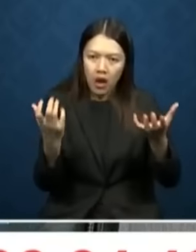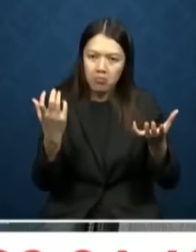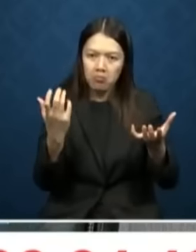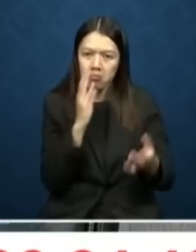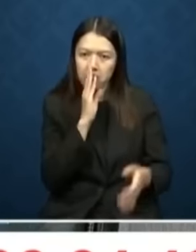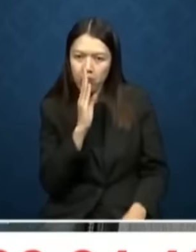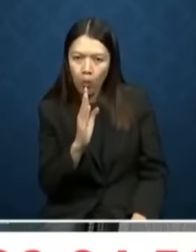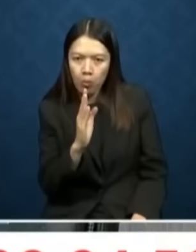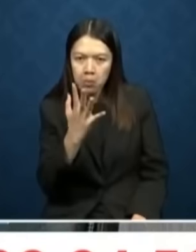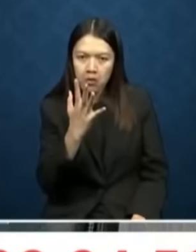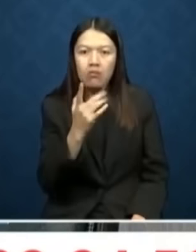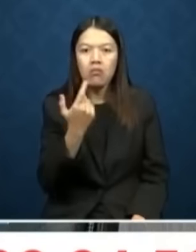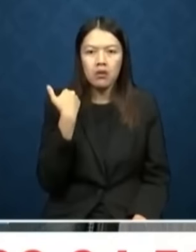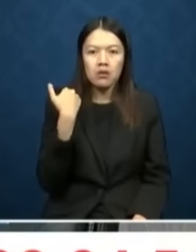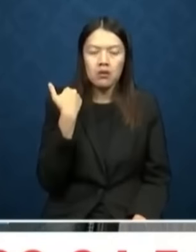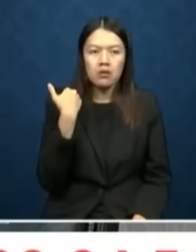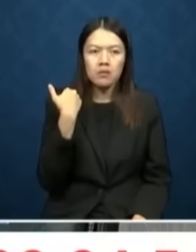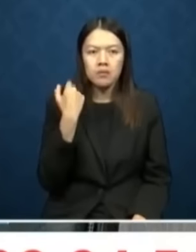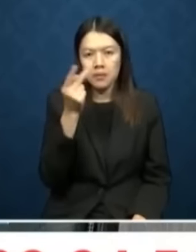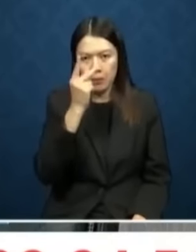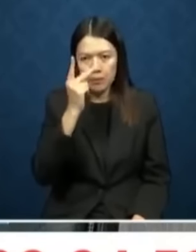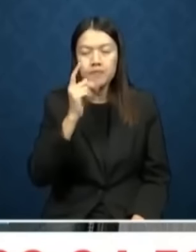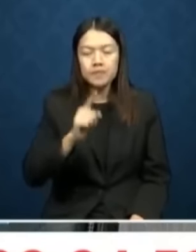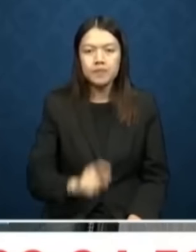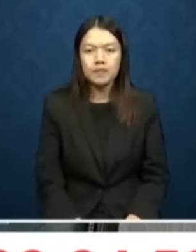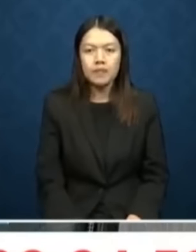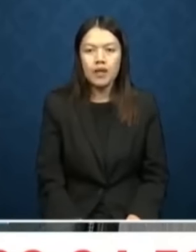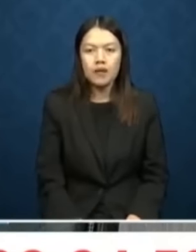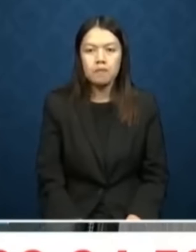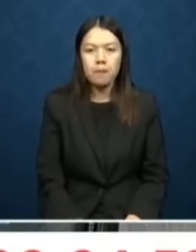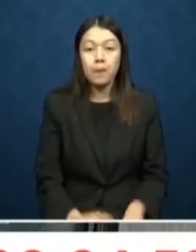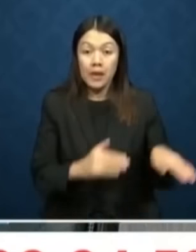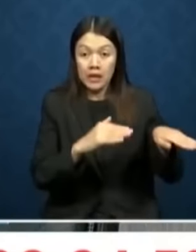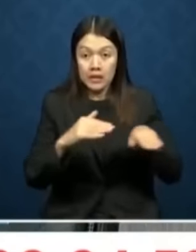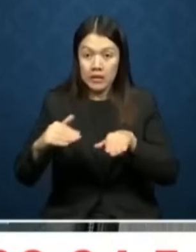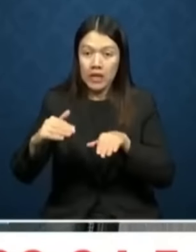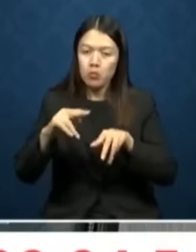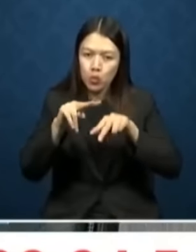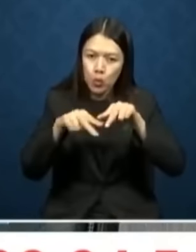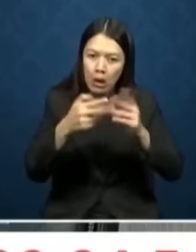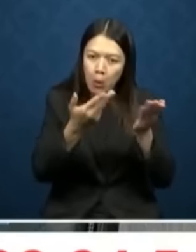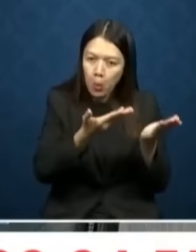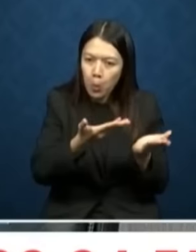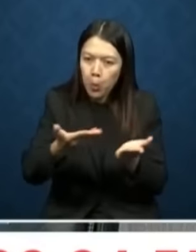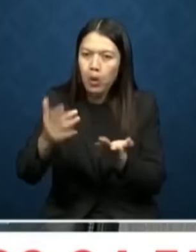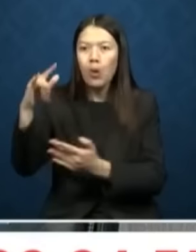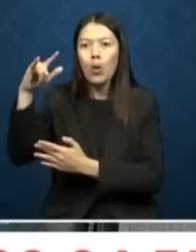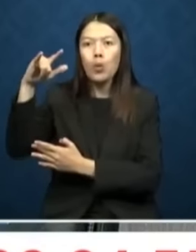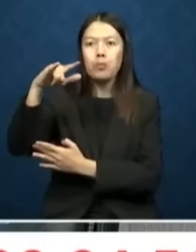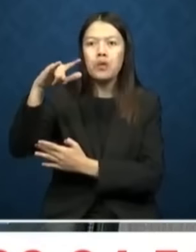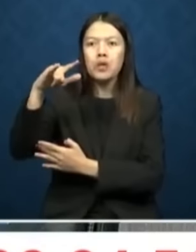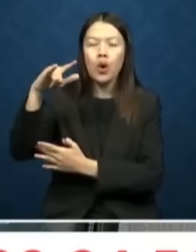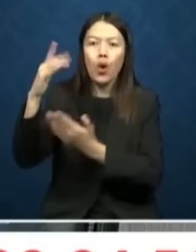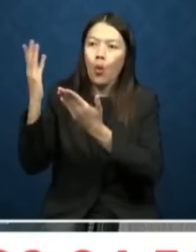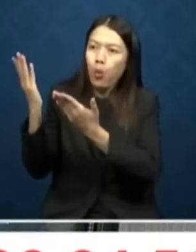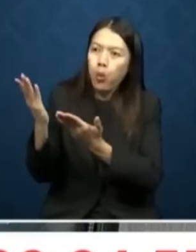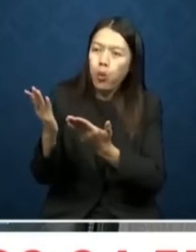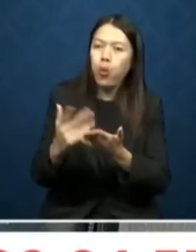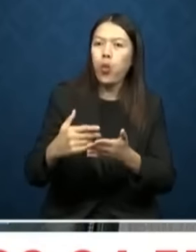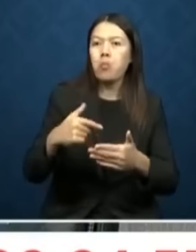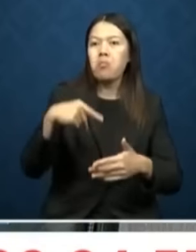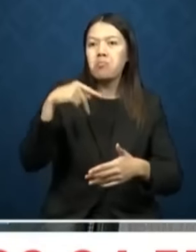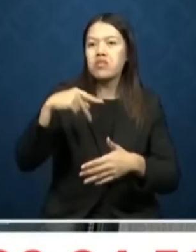ครับเริ่มแรกเลยนะครับท่านได้รับการเตรียมการดูแลต้อนรับที่สนามบินณวันที่ท่านกลับมาได้รับสิทธิพิเศ